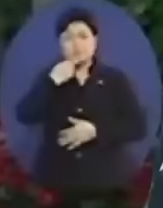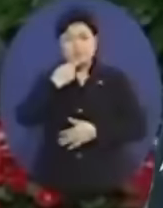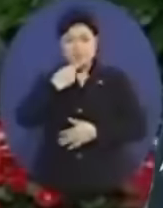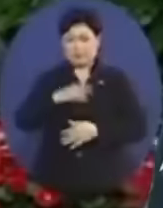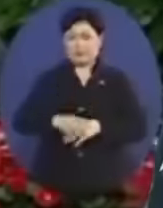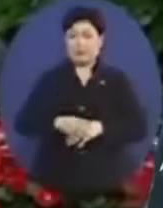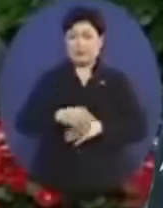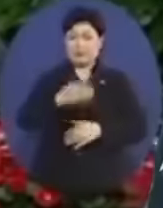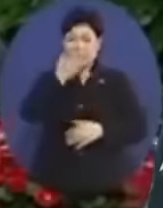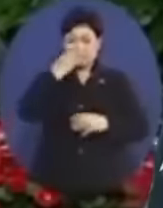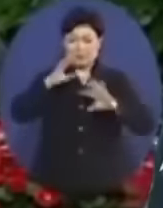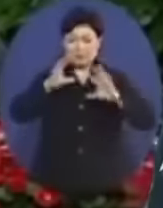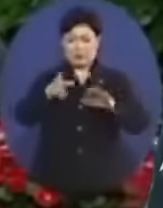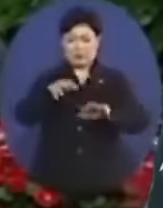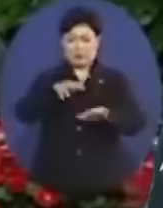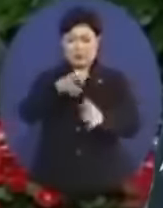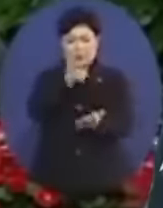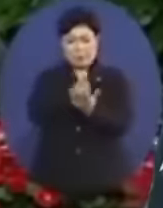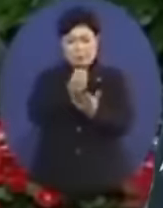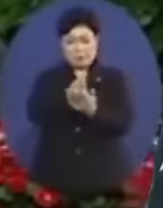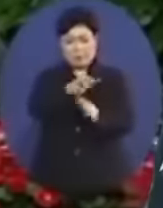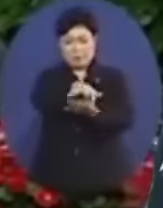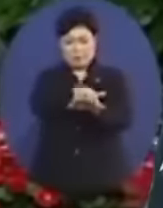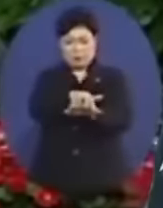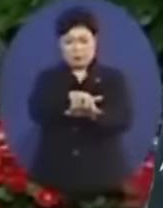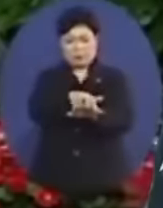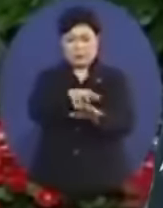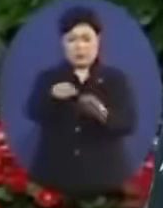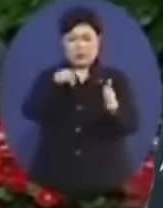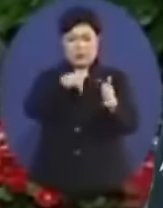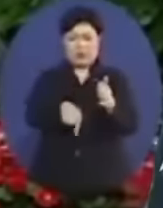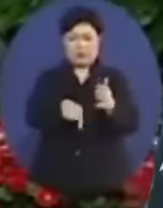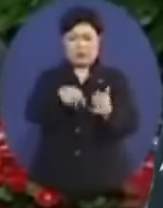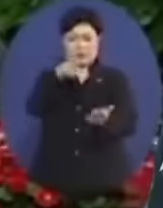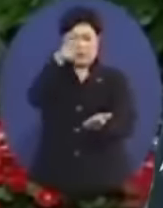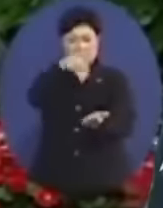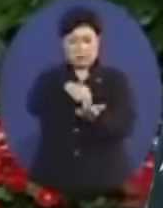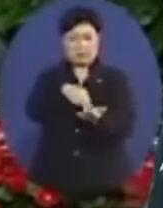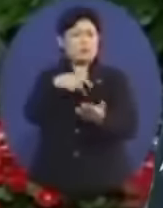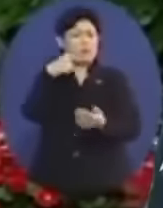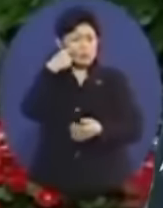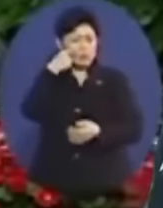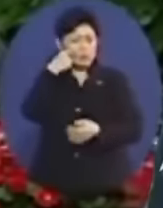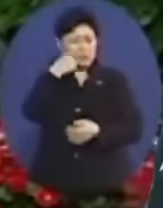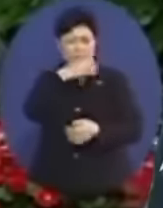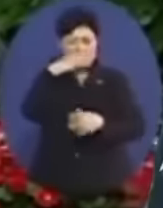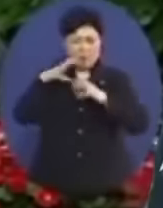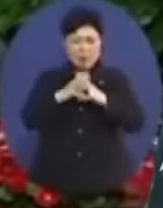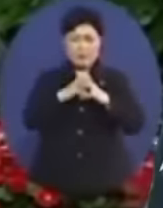조직 안에서 그 쓸 곳이 없었습니다 엄격한